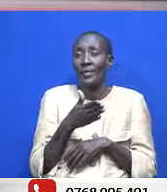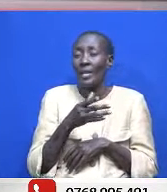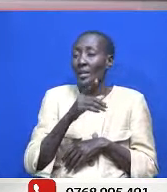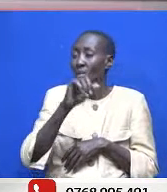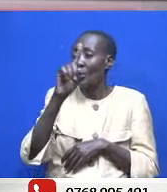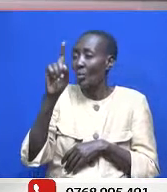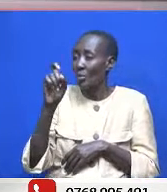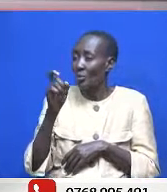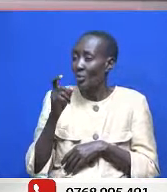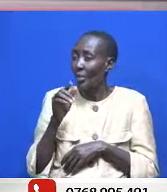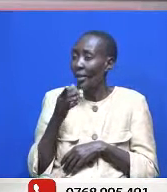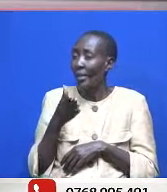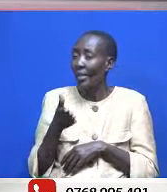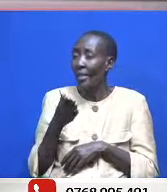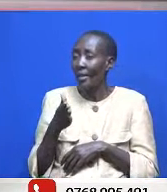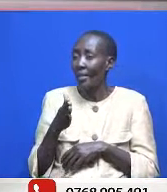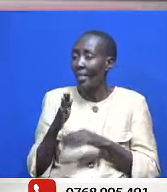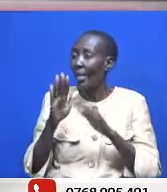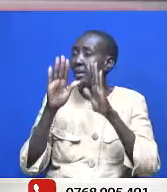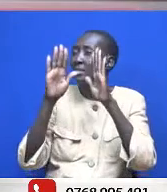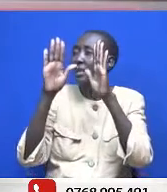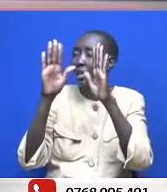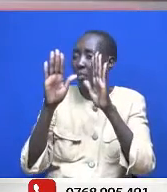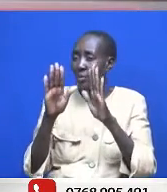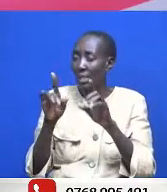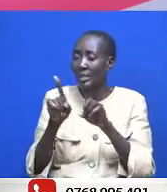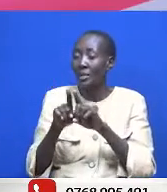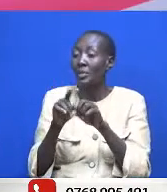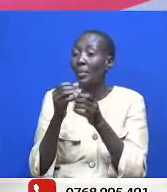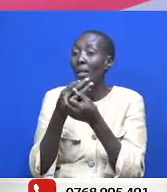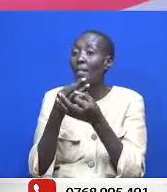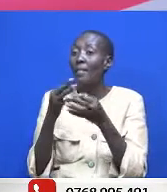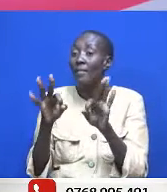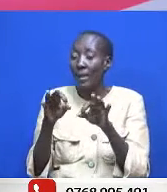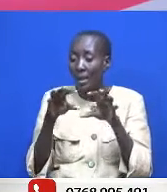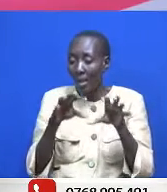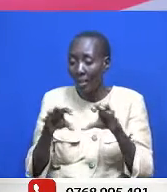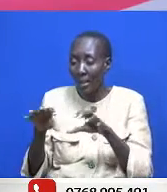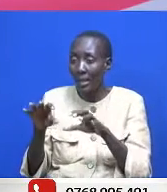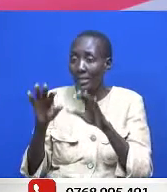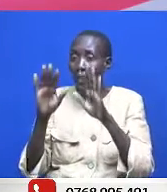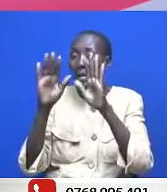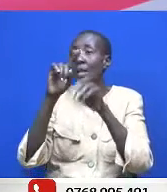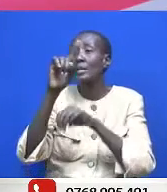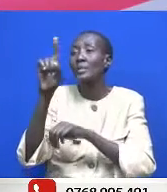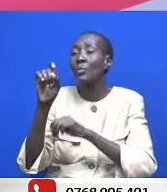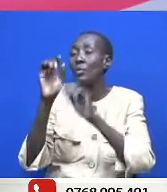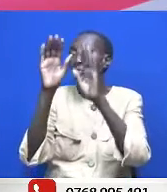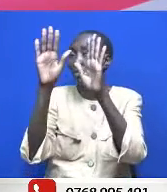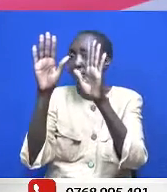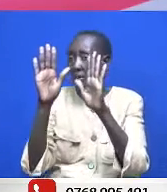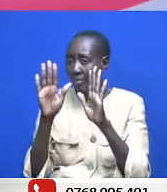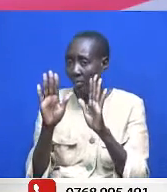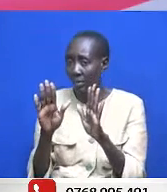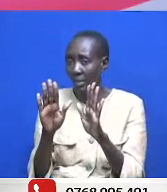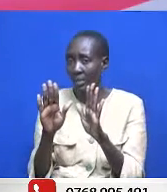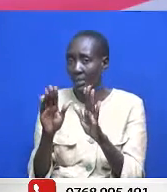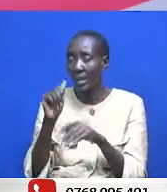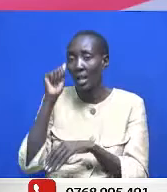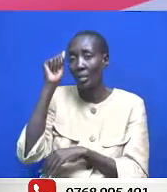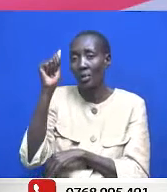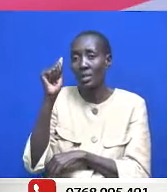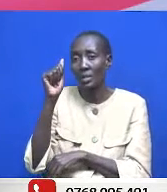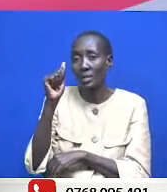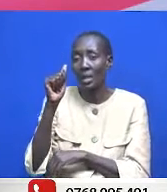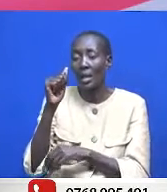Na swali ya soko huru ni pia ni swali nyeti sana kisiasa. Na ningependa kusema kwamba mama mboga anaweza